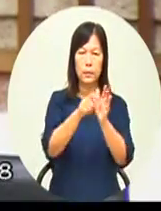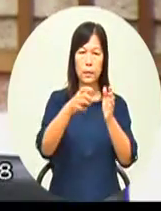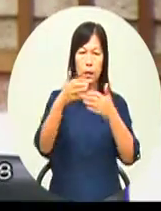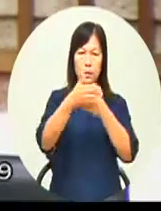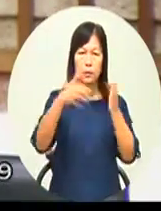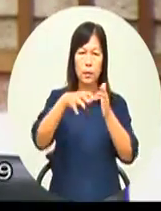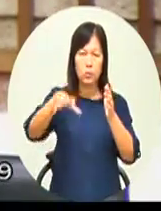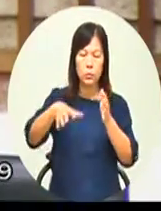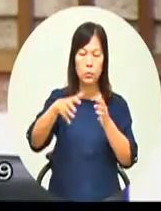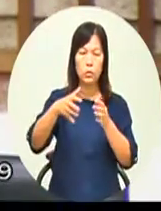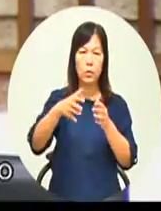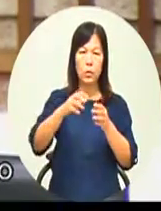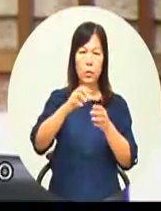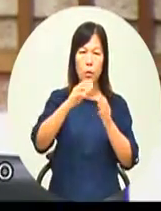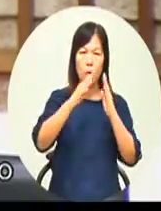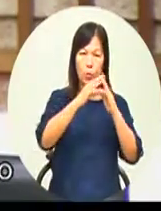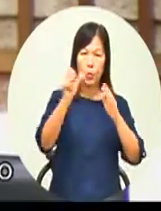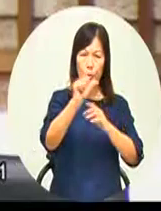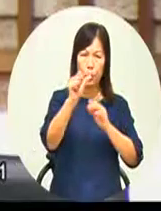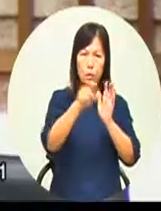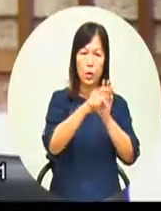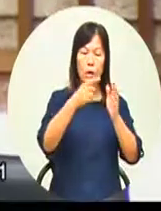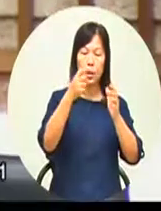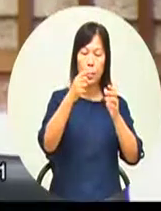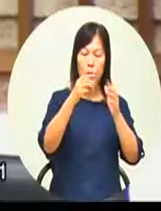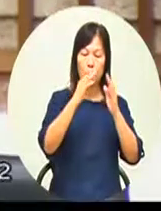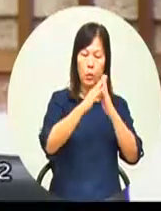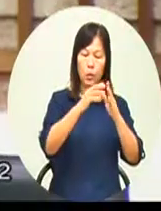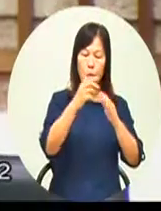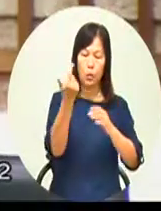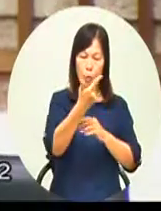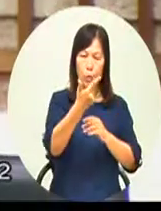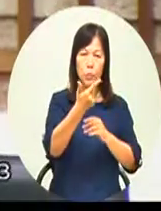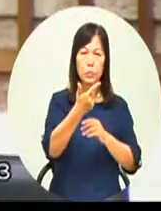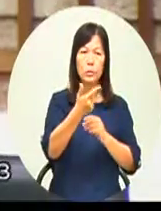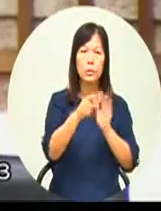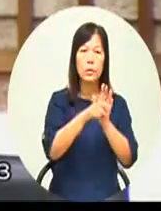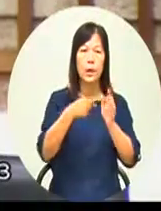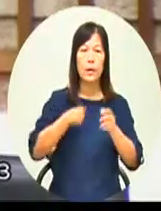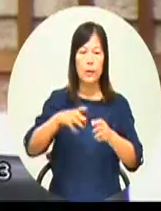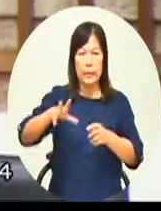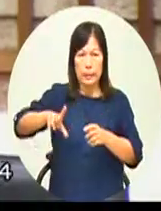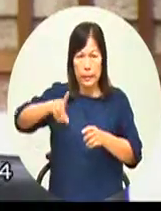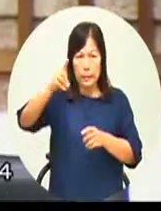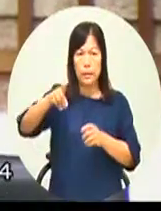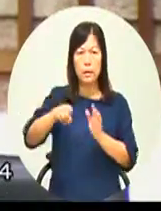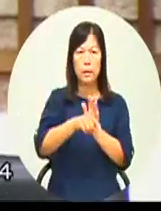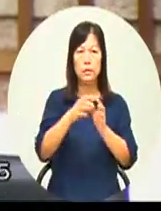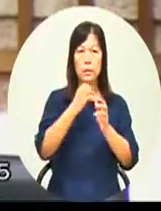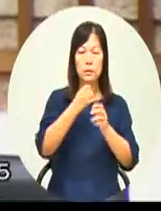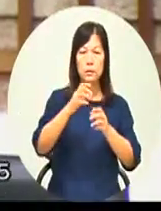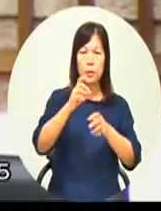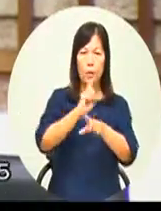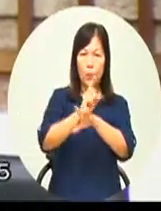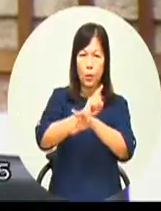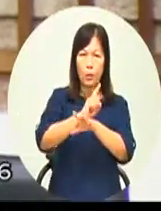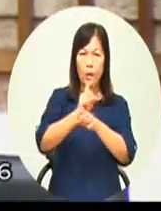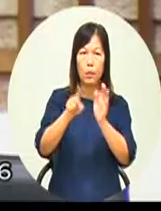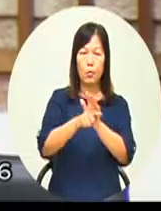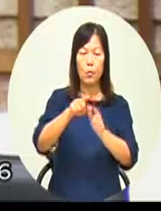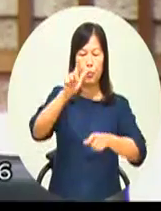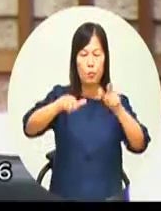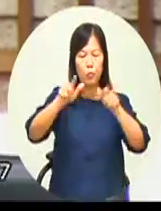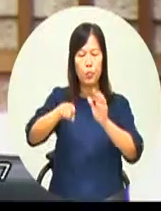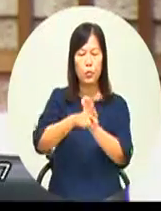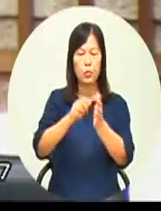在五都首创哦，六都首创，有我们所谓的计程弹性的运输